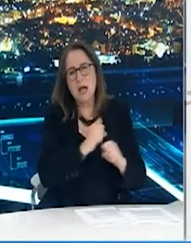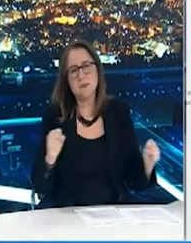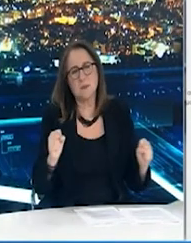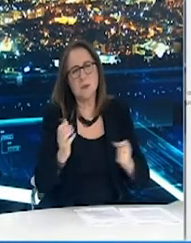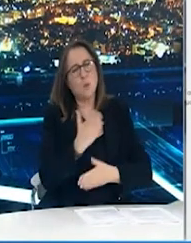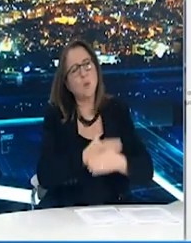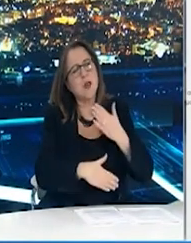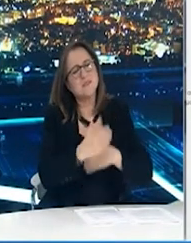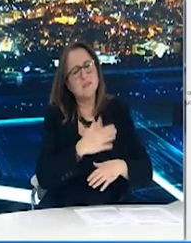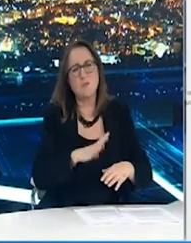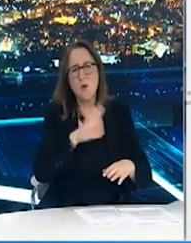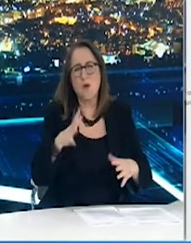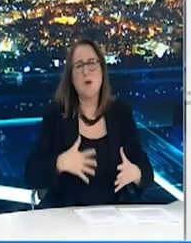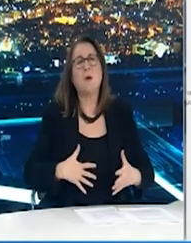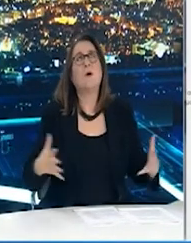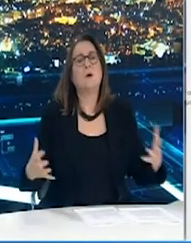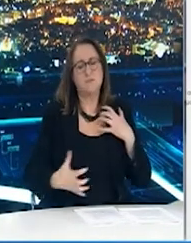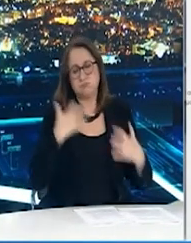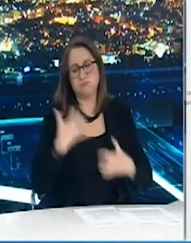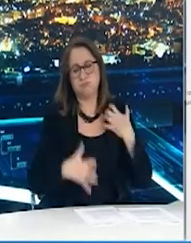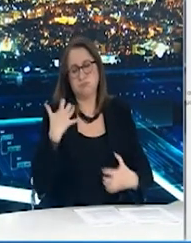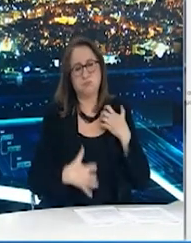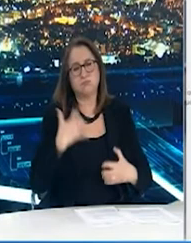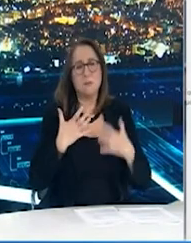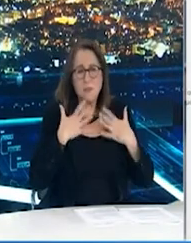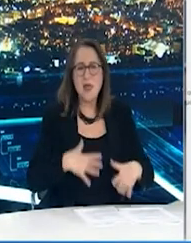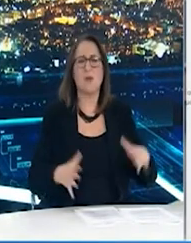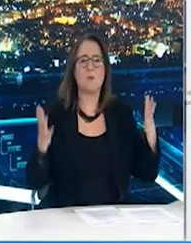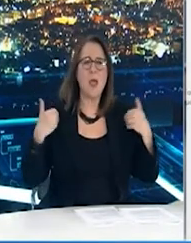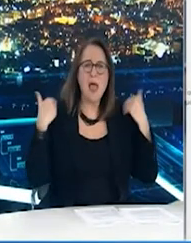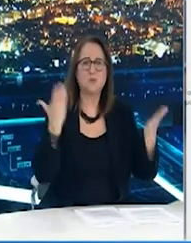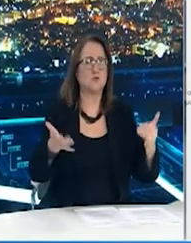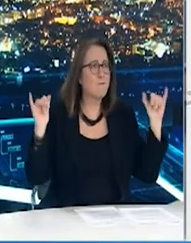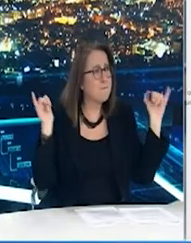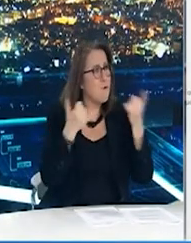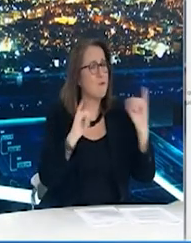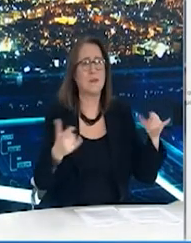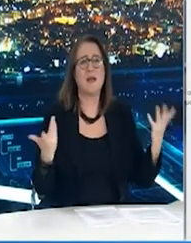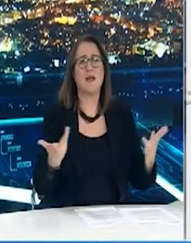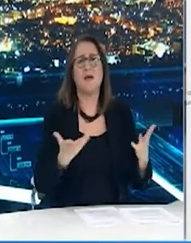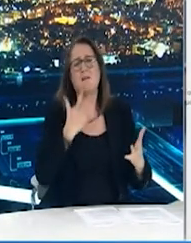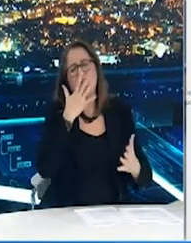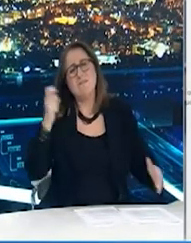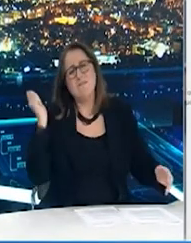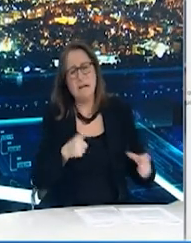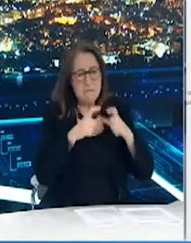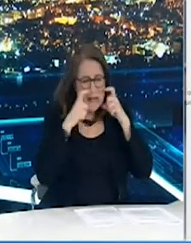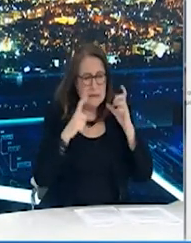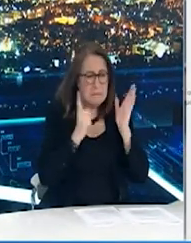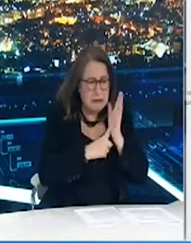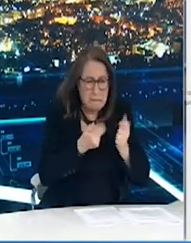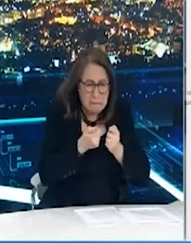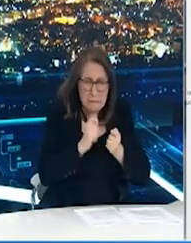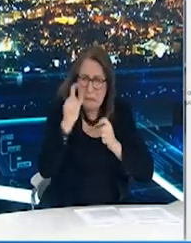την ανυπομονησία να αφήσουμε πίσω μας την πανδημία και τα μέτρα που τη συνοδεύουν. Μέχρι όμως να μπορούμε να το κάνουμε με ασφάλεια, μέχρι να εμβολιαστεί